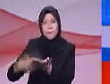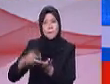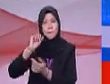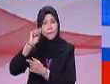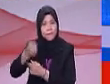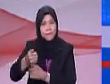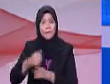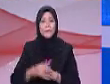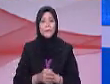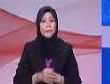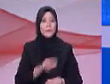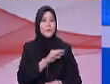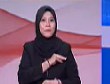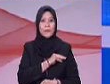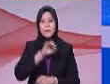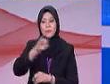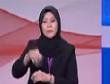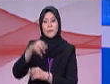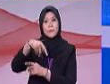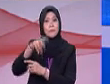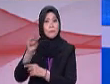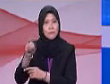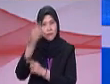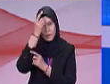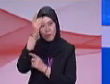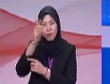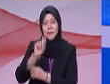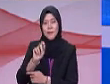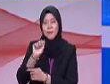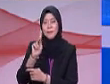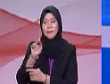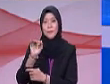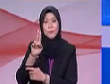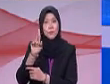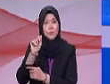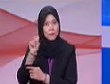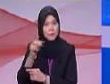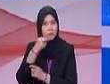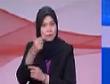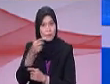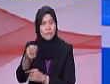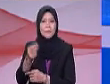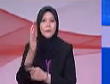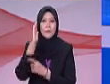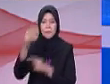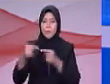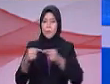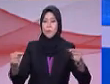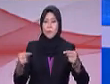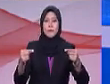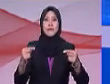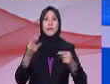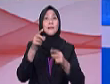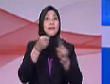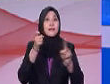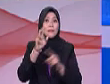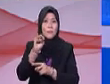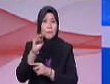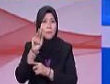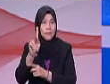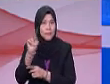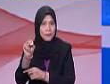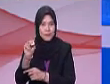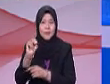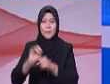esok. Menteri di Jabatan Perdana Menteri Datuk Seri Taqiyuddin Hassan berkata perkara itu akan diputuskan dalam Sidang Majlis Keselamatan Negara